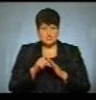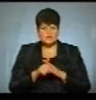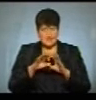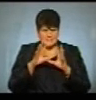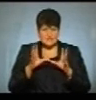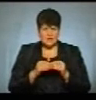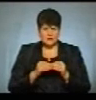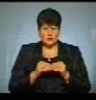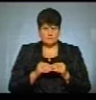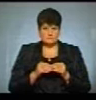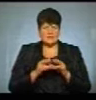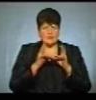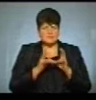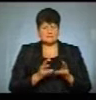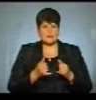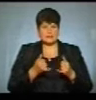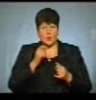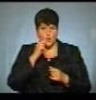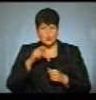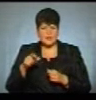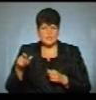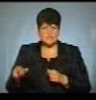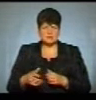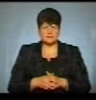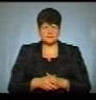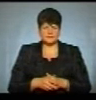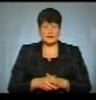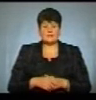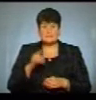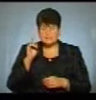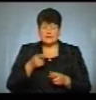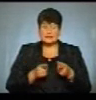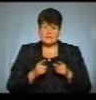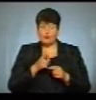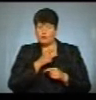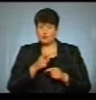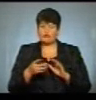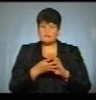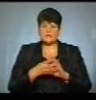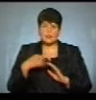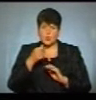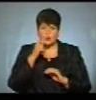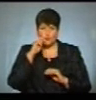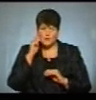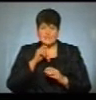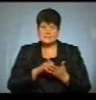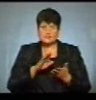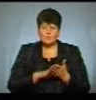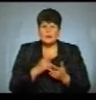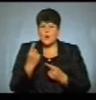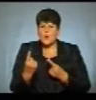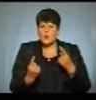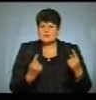загалом небезпеку для українців, зокрема для жителів нашого регіону? Знаєте, дійсно, впродовж 9 років в Україні реєструвалися поодинокі